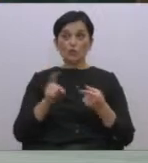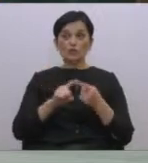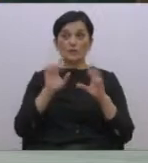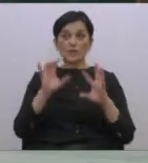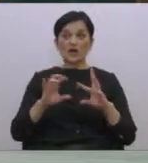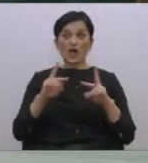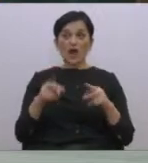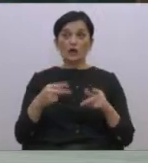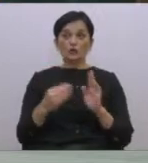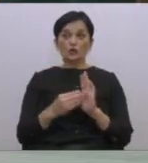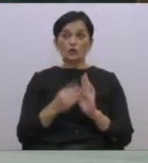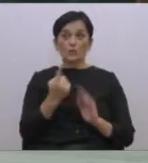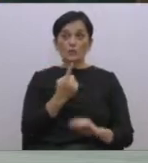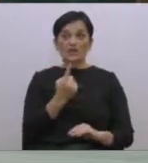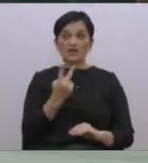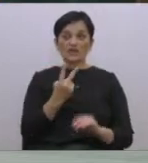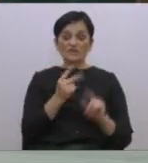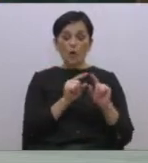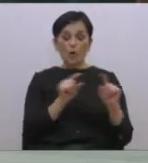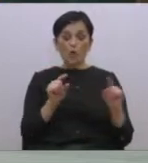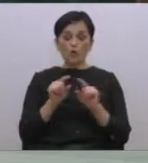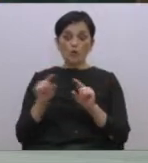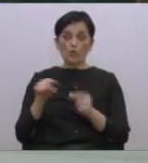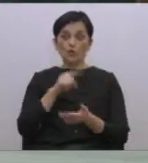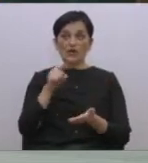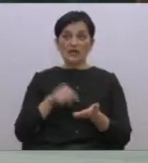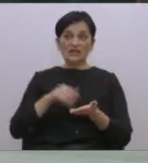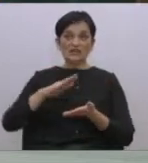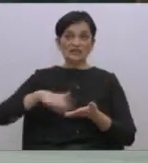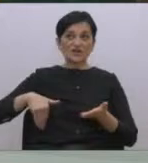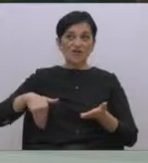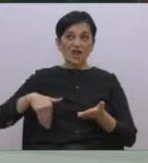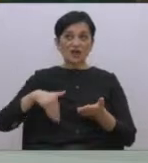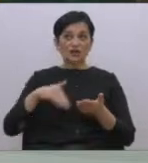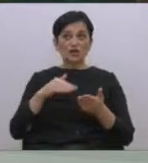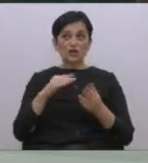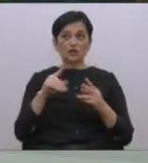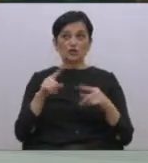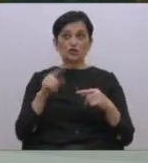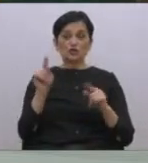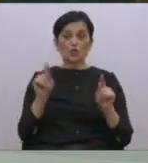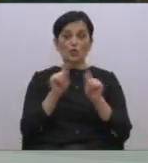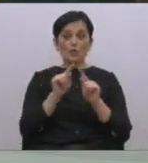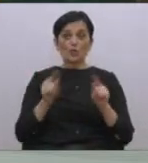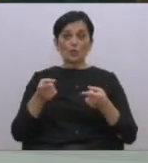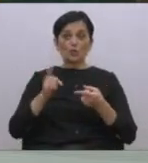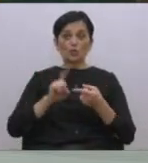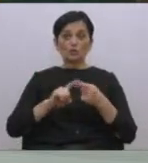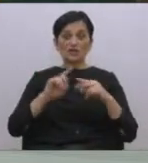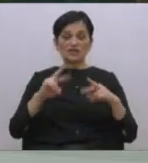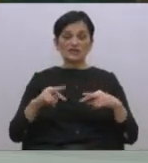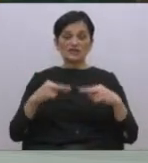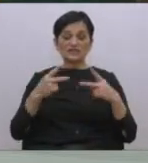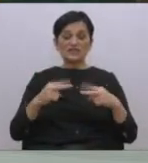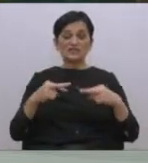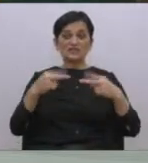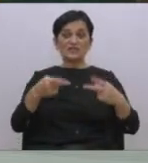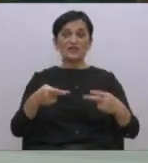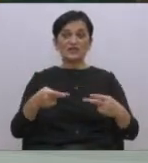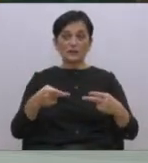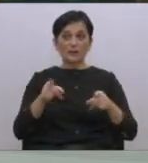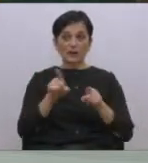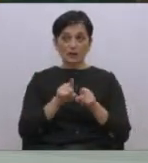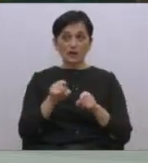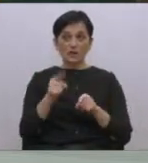კანონში ცვლილება პირველ და მეორე მუხლები კითხვების გარეშე. შემდეგი მუზეუმების შესახებ ცვლილებებში ცვლილება